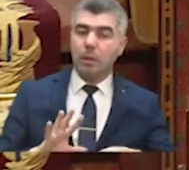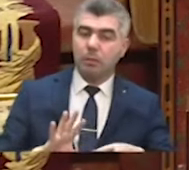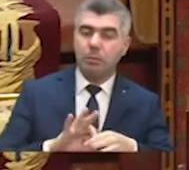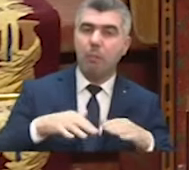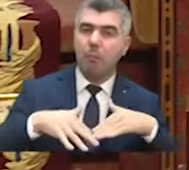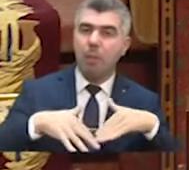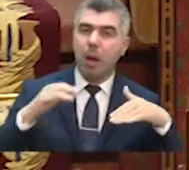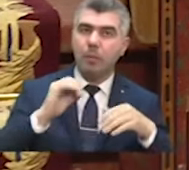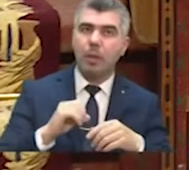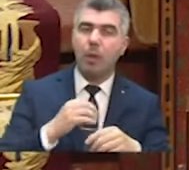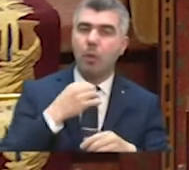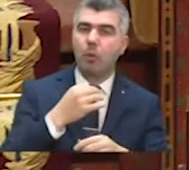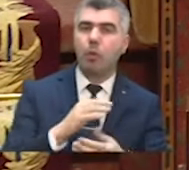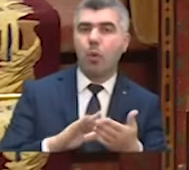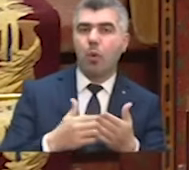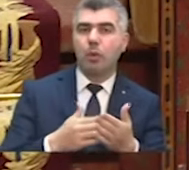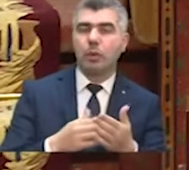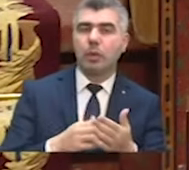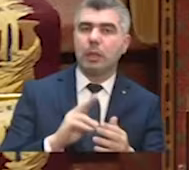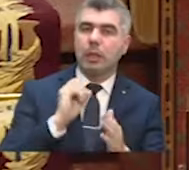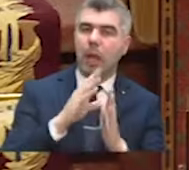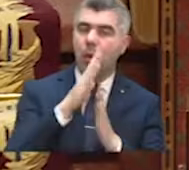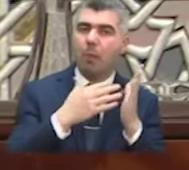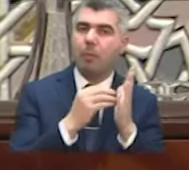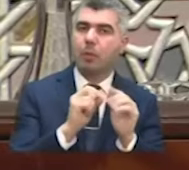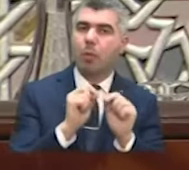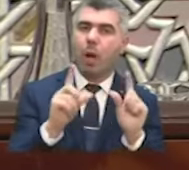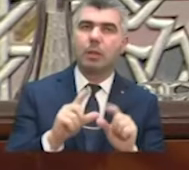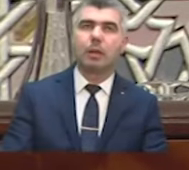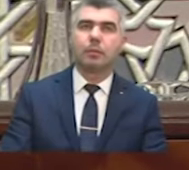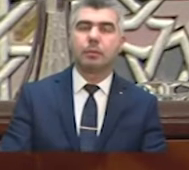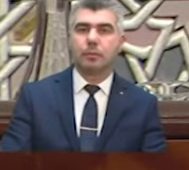بالعلاقات مع البرلمان، رفعوا علينا هذا الحرج وعطينا واحد الجدولة. شكرا. شكرا.